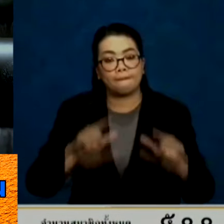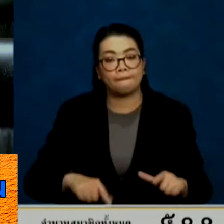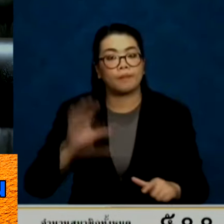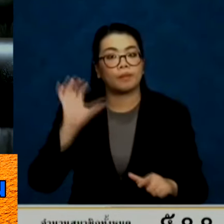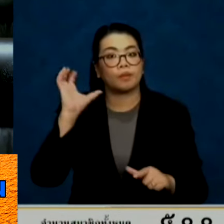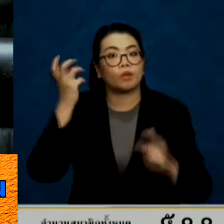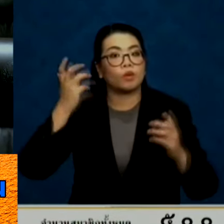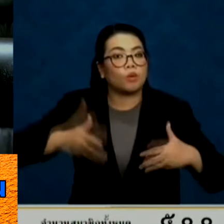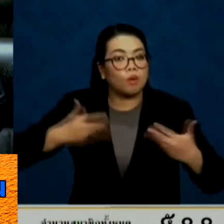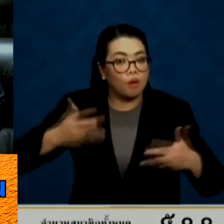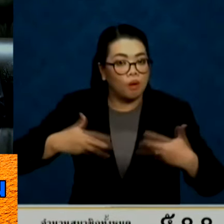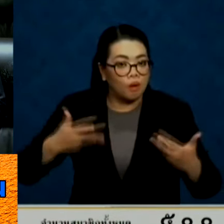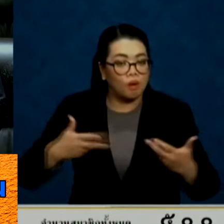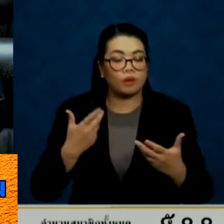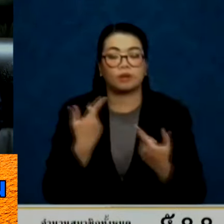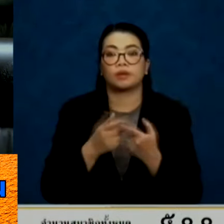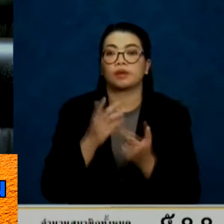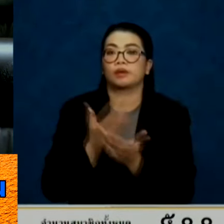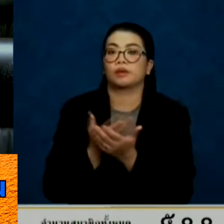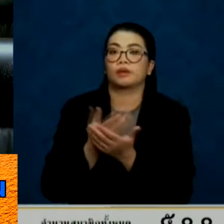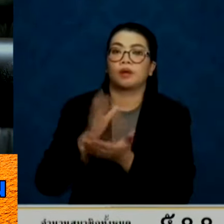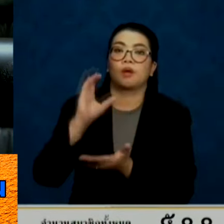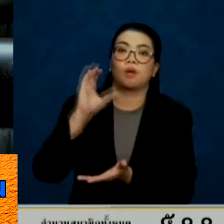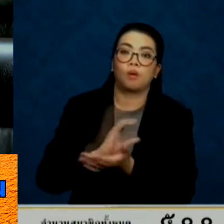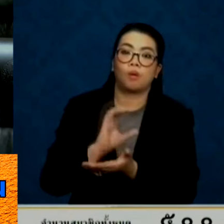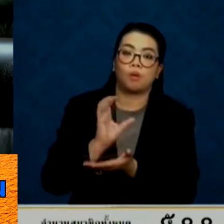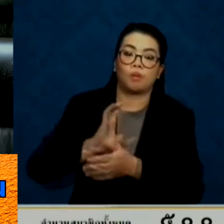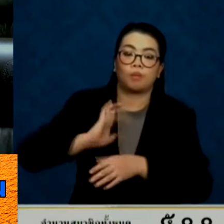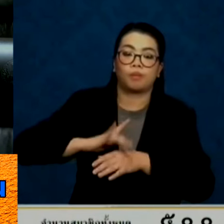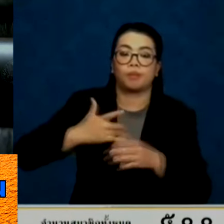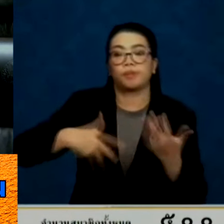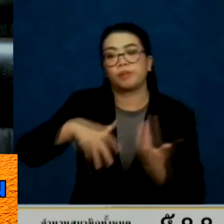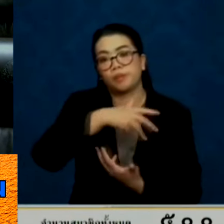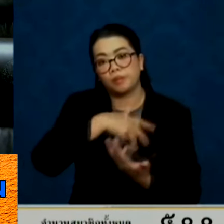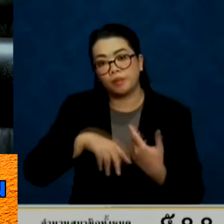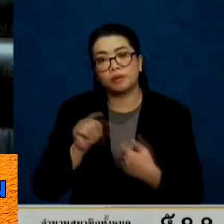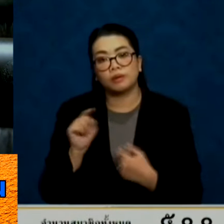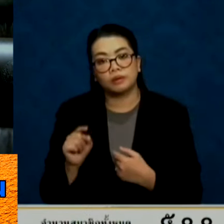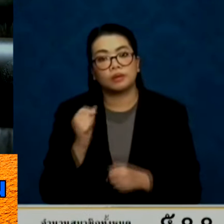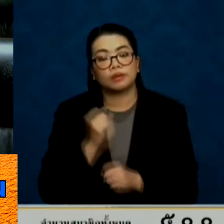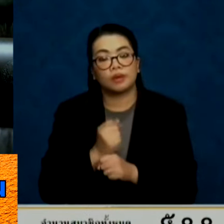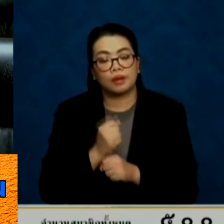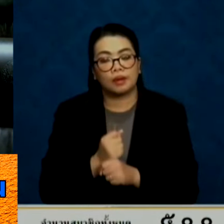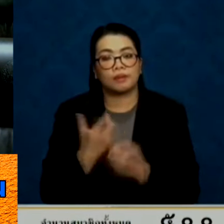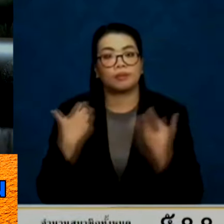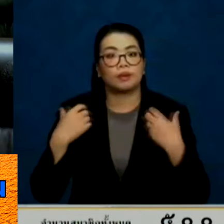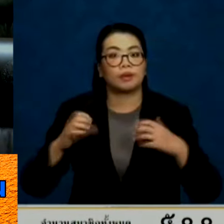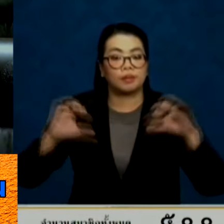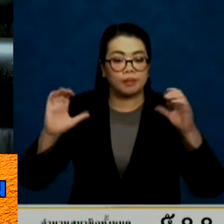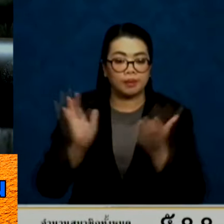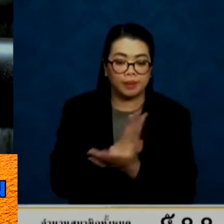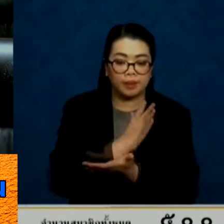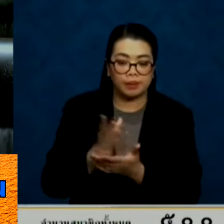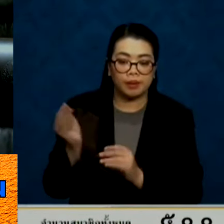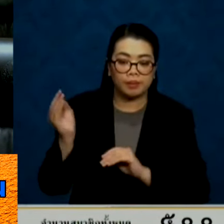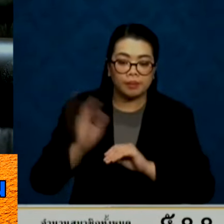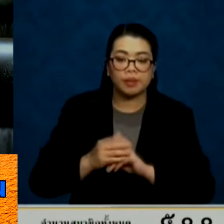ร้อนสิ่ต เราเนี่ยแต่งกบปมาณทเราจัสนเรื่สาภα milhõesแว่ทล้มประเทศไยเราเนยรัฐบารไดจดสน erle